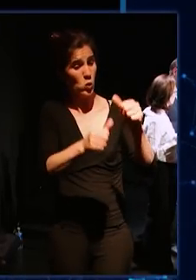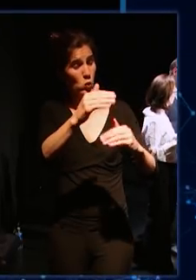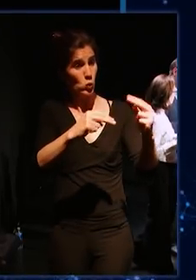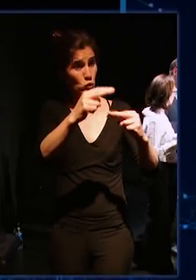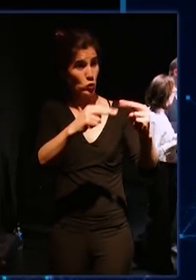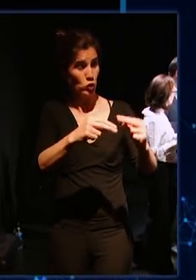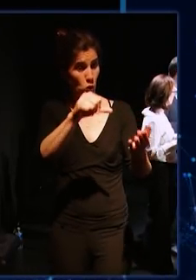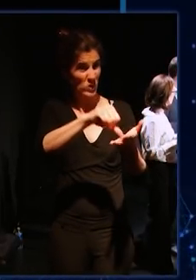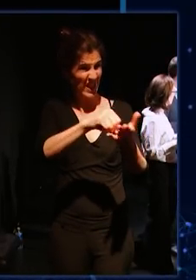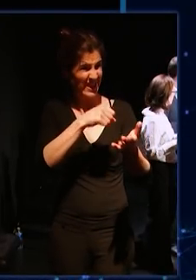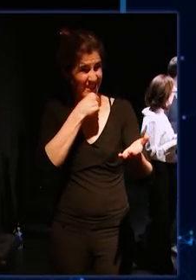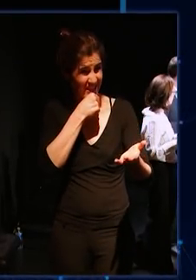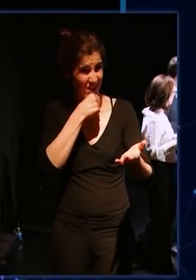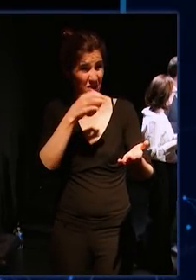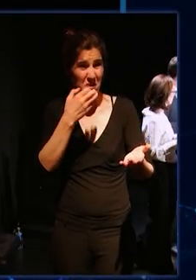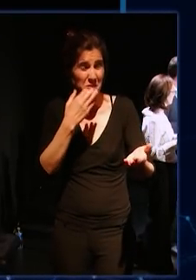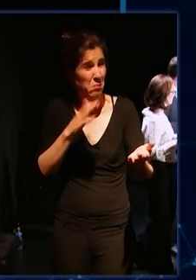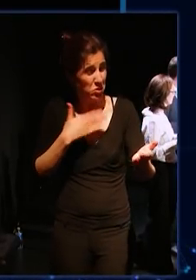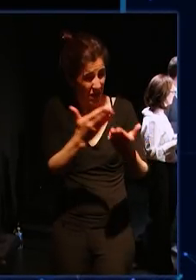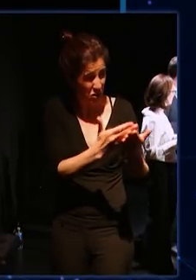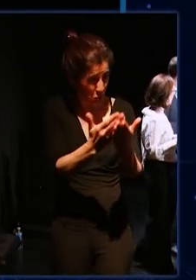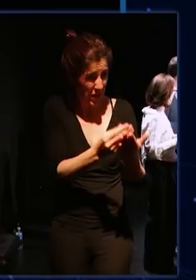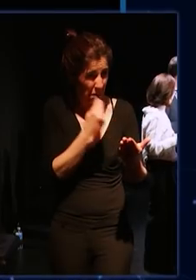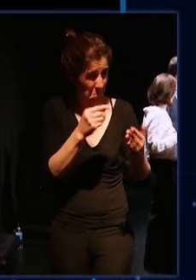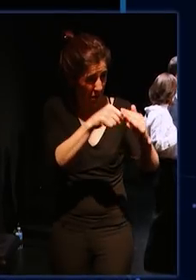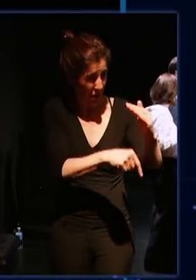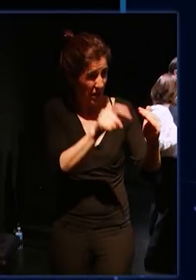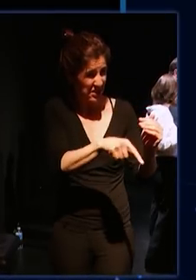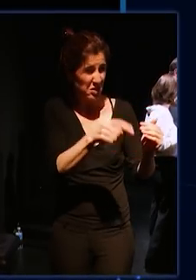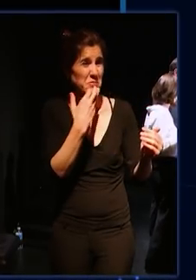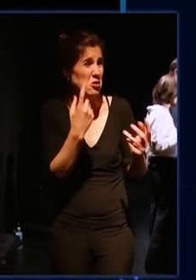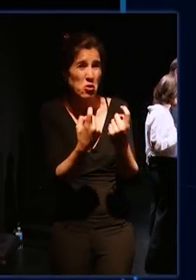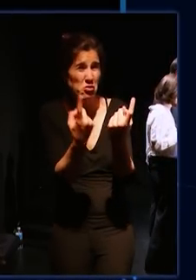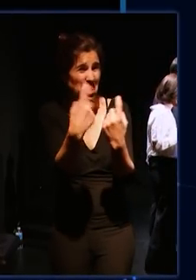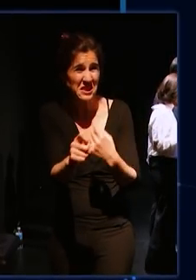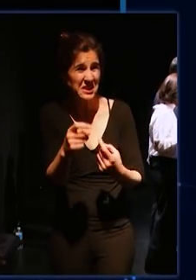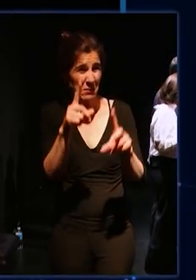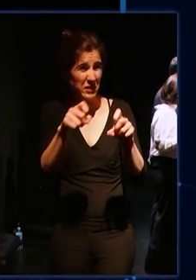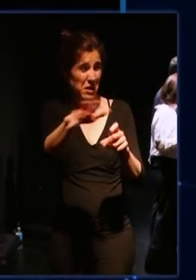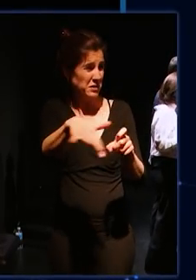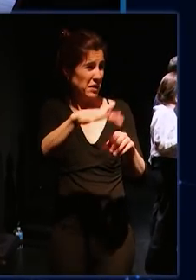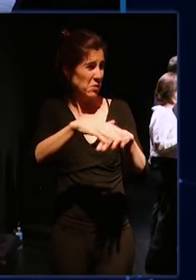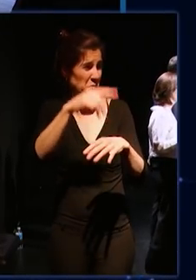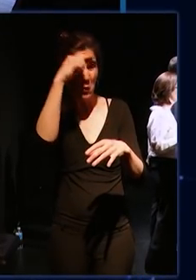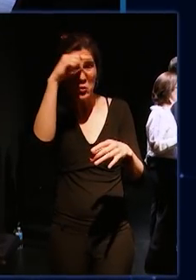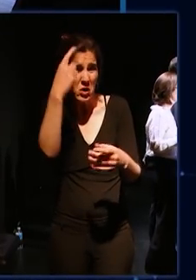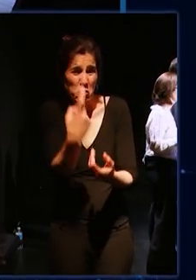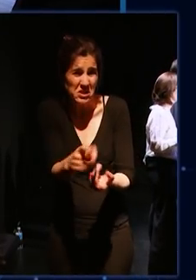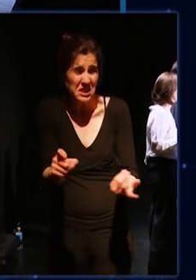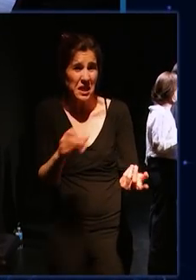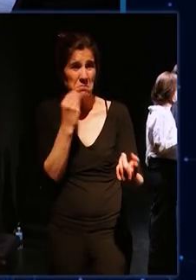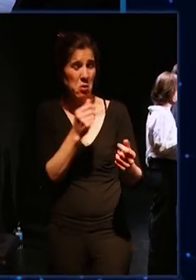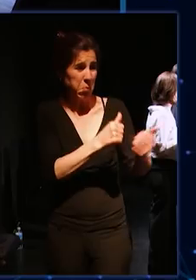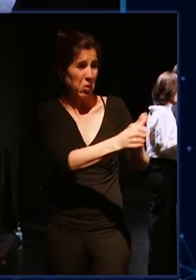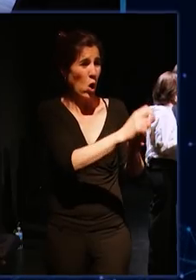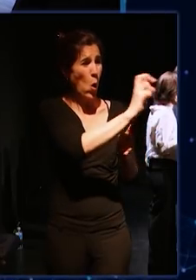això en lloc d'un espai que realment no necessitem, com és aquest espai de cultura? Molt bé. Laia Muñoz,